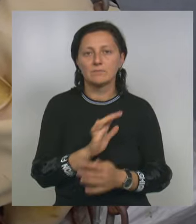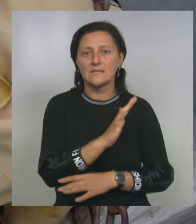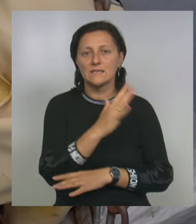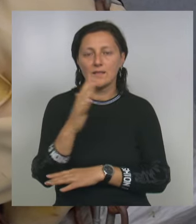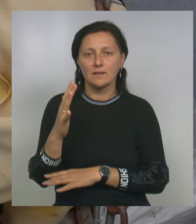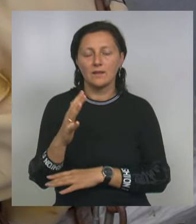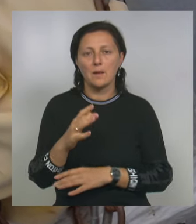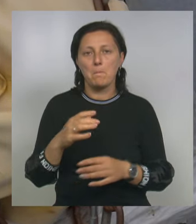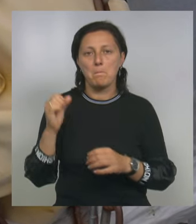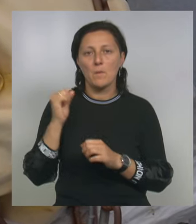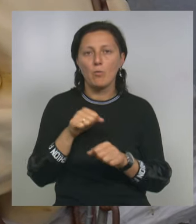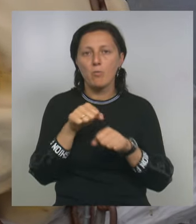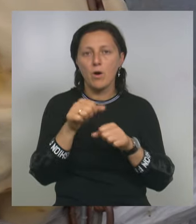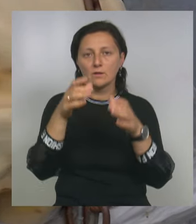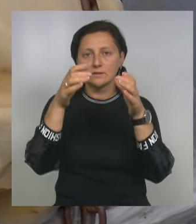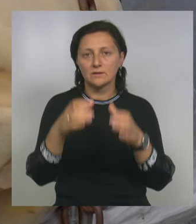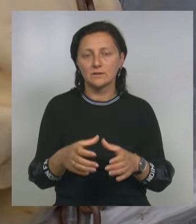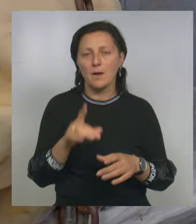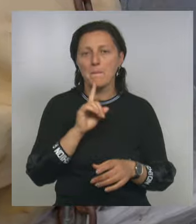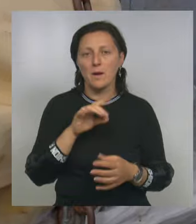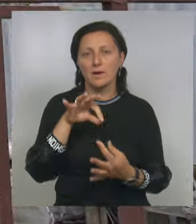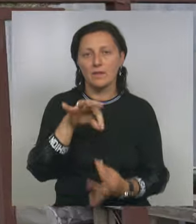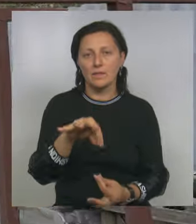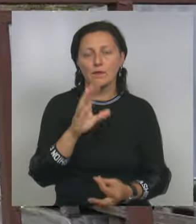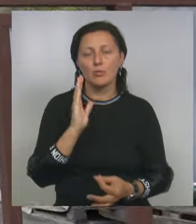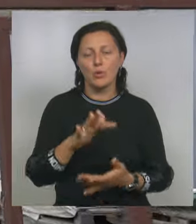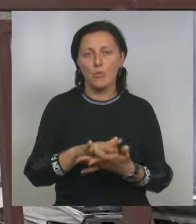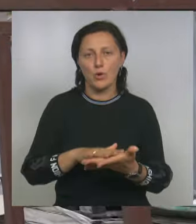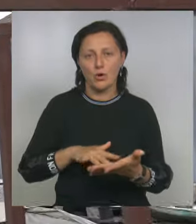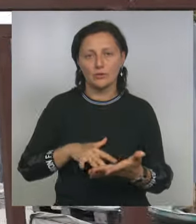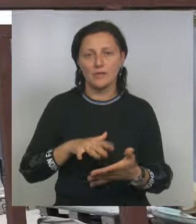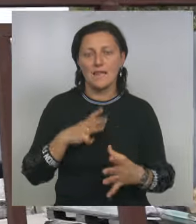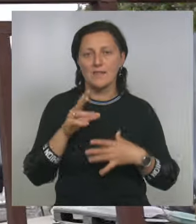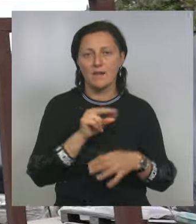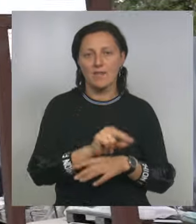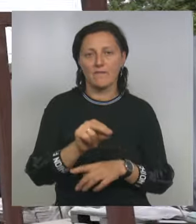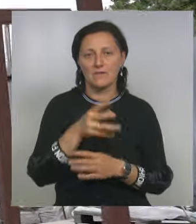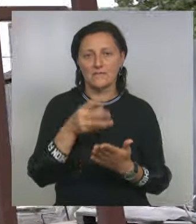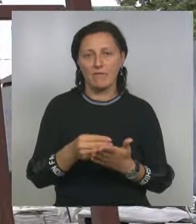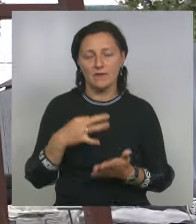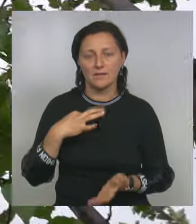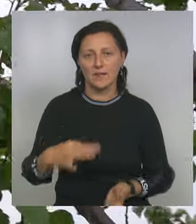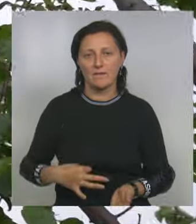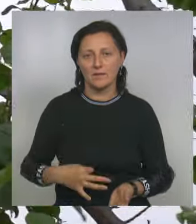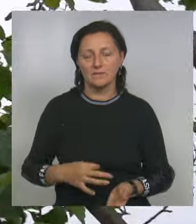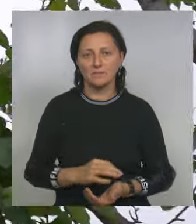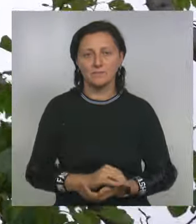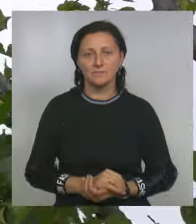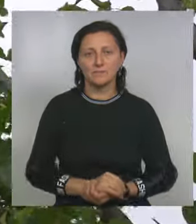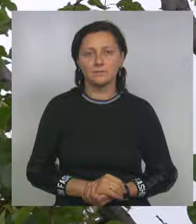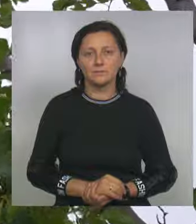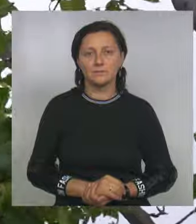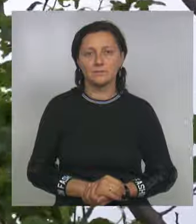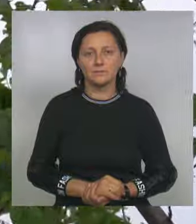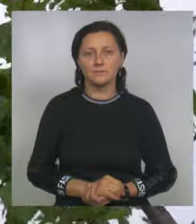Повесит боксерский мешок, который пока лежит без дела, и продолжит тренировать своих мальчишек. Анна Свидовская, Евгений Цапков. Программа «Такой день» на